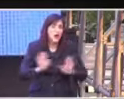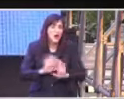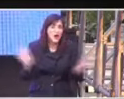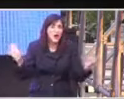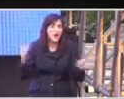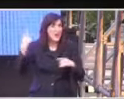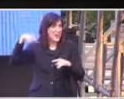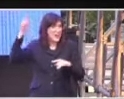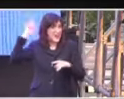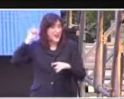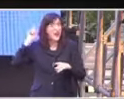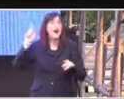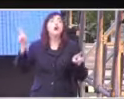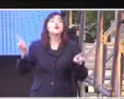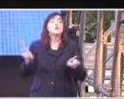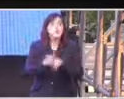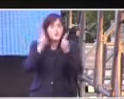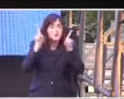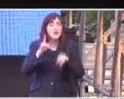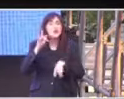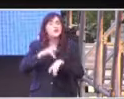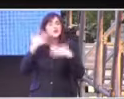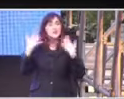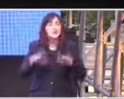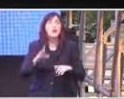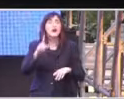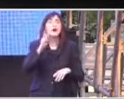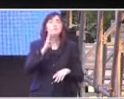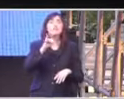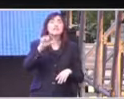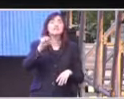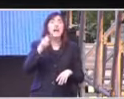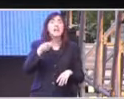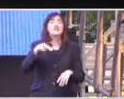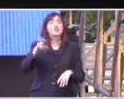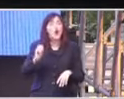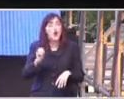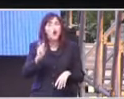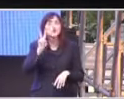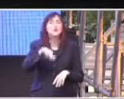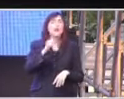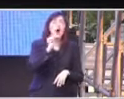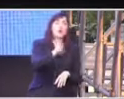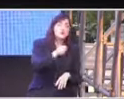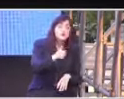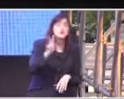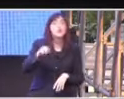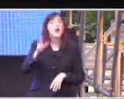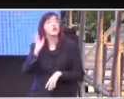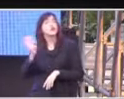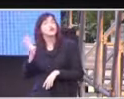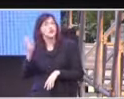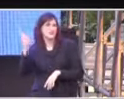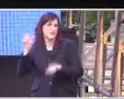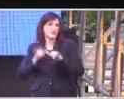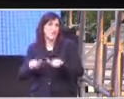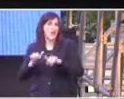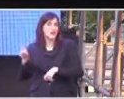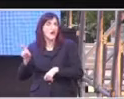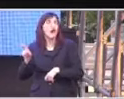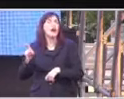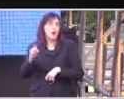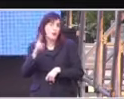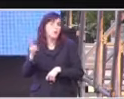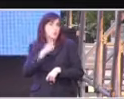identica cosa sul bisogno a Genova 2011 e 2014 morti nel 2011 nel 2014 non noi perché